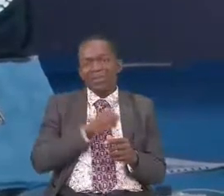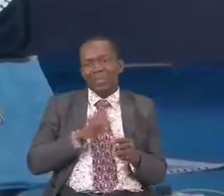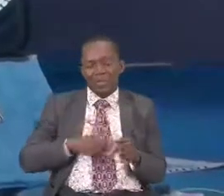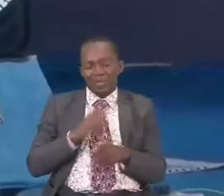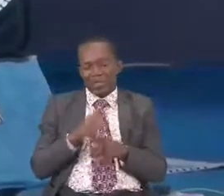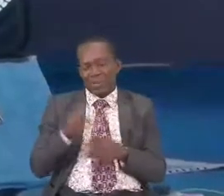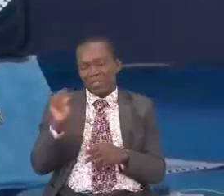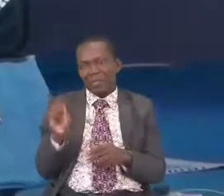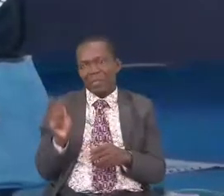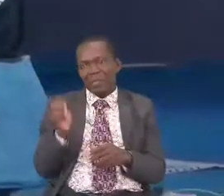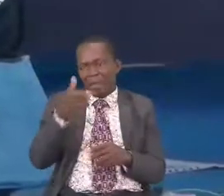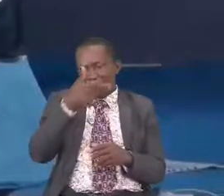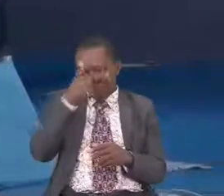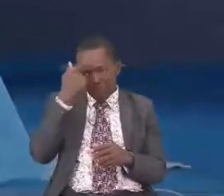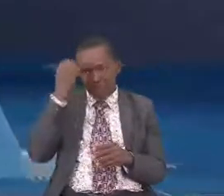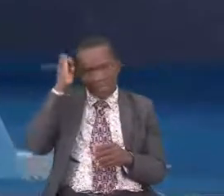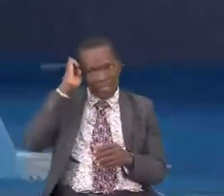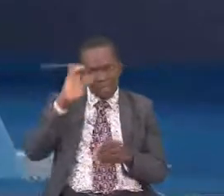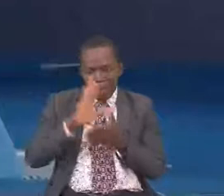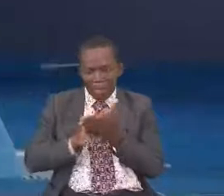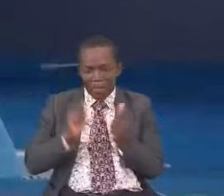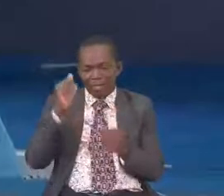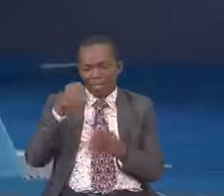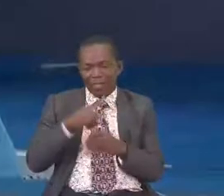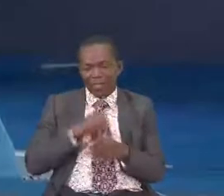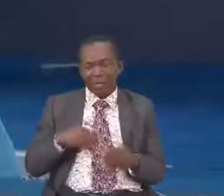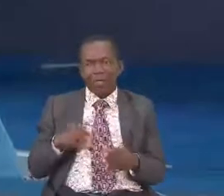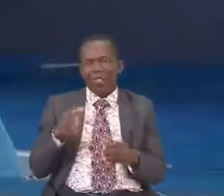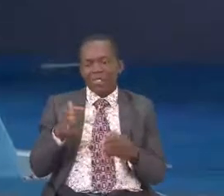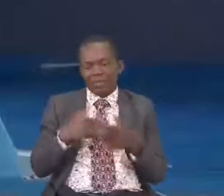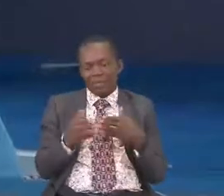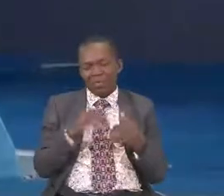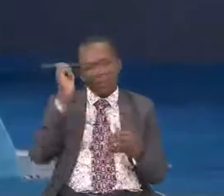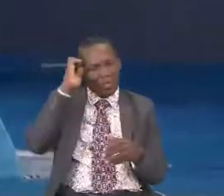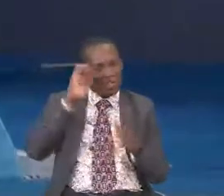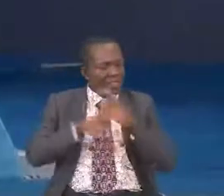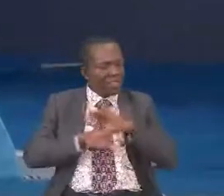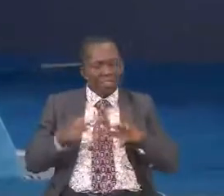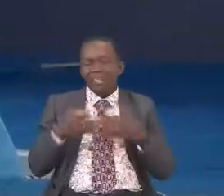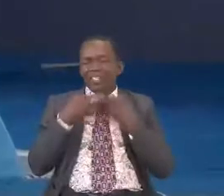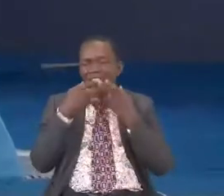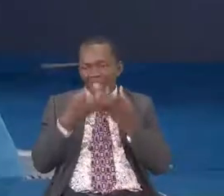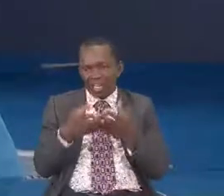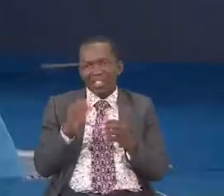son Dieu. Même s'il n'a pas crié, même s'il n'a pas parlé, il avait la foi silencieuse.